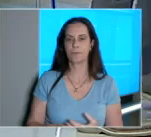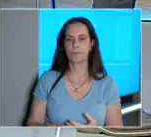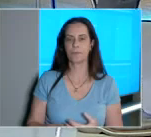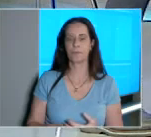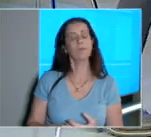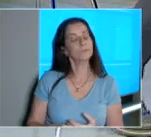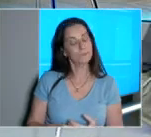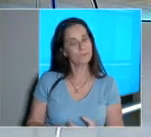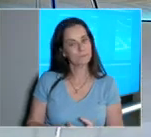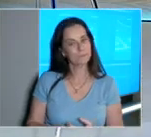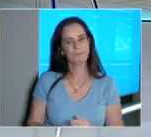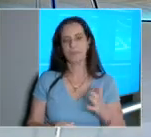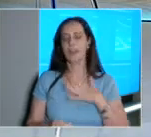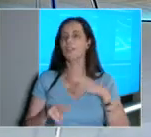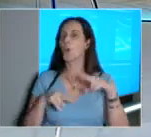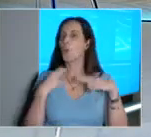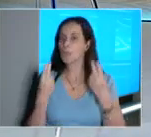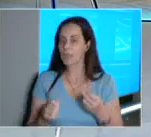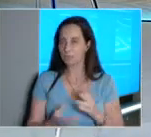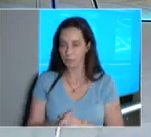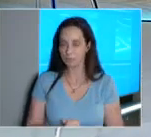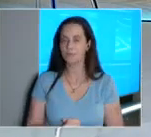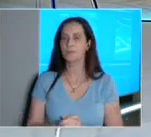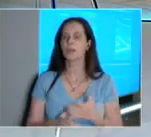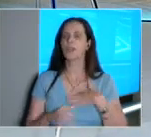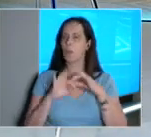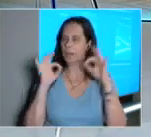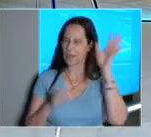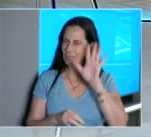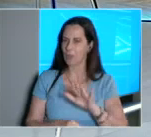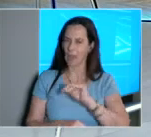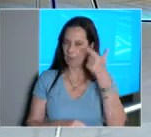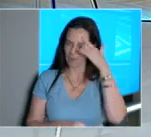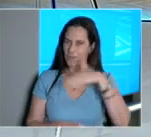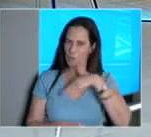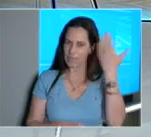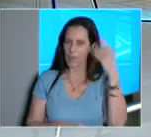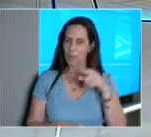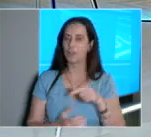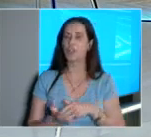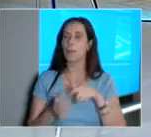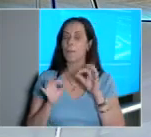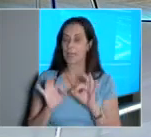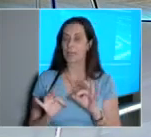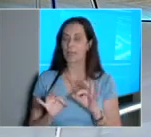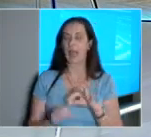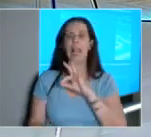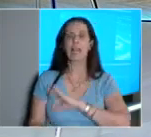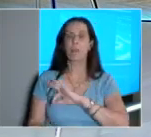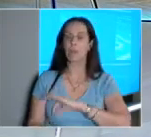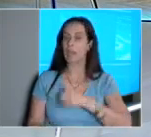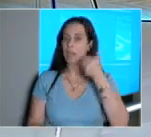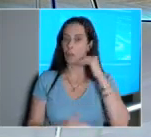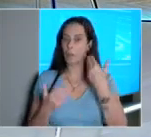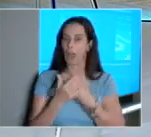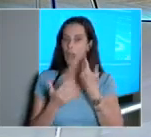לא לציטוט, בנצי, אנחנו חוזרים אליך. חזרנו, נתחיל בסרטון אולי הכי מפורסם היום אחרון, של בעצם אביגדור ליברמן אתמול